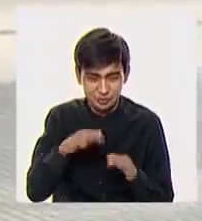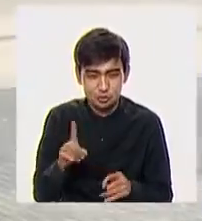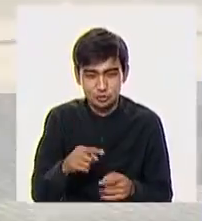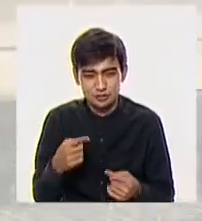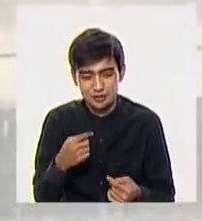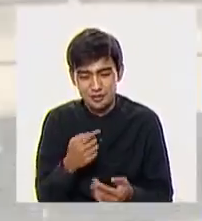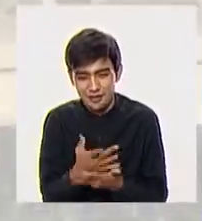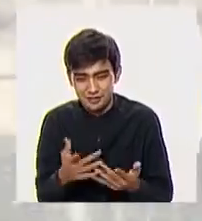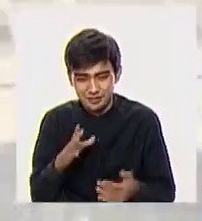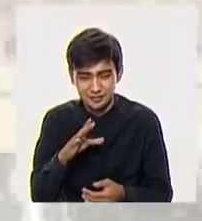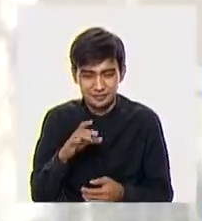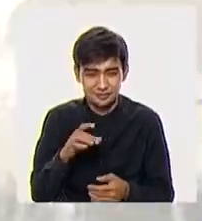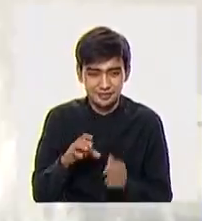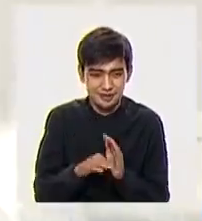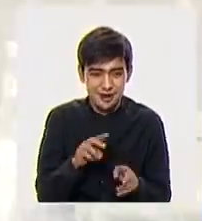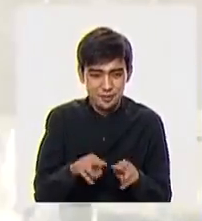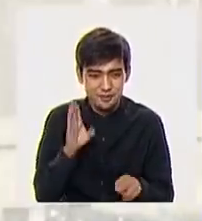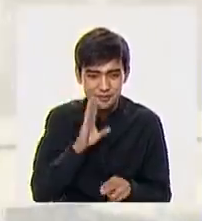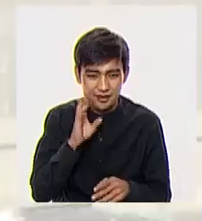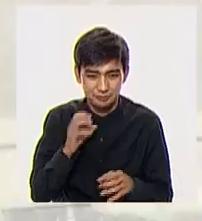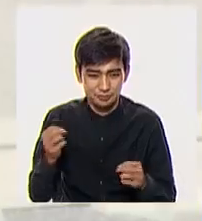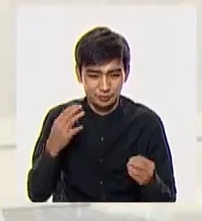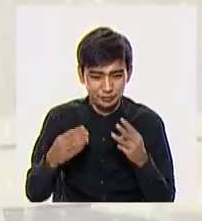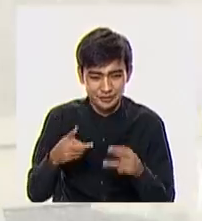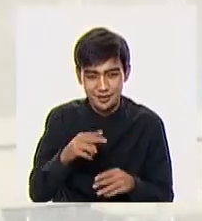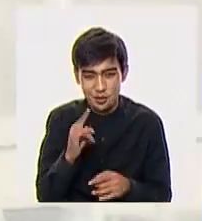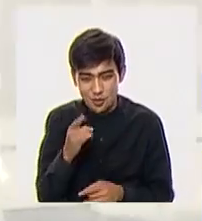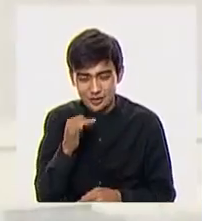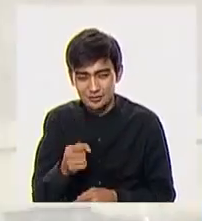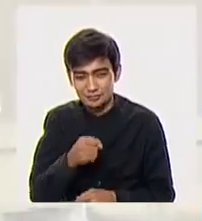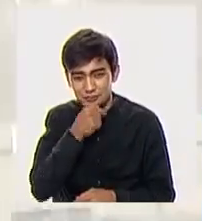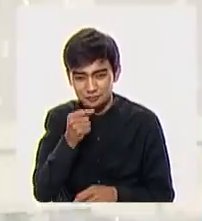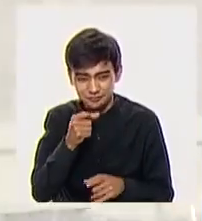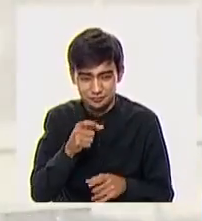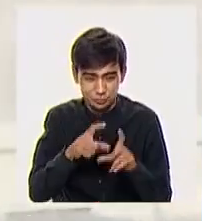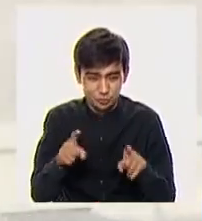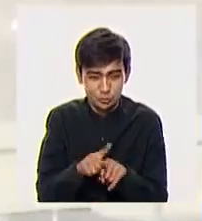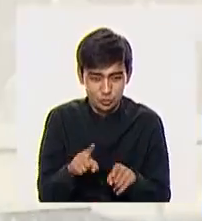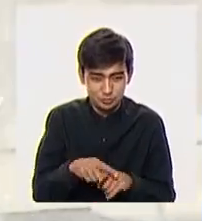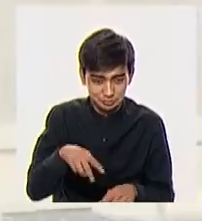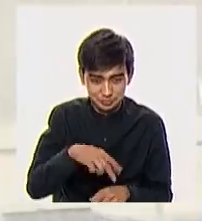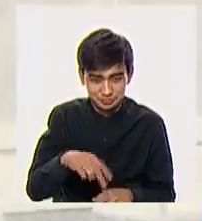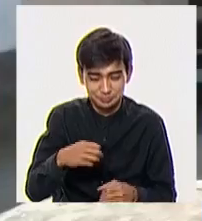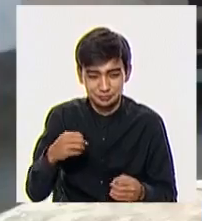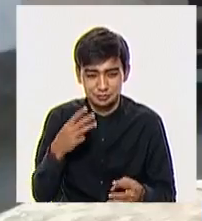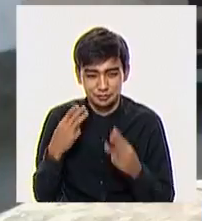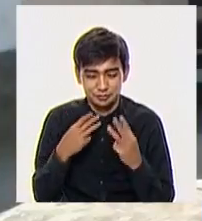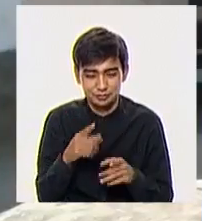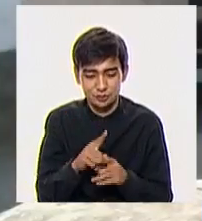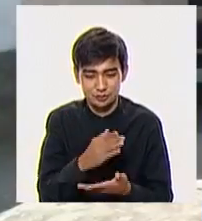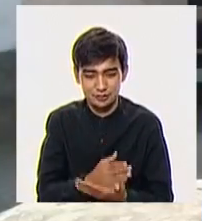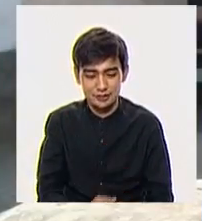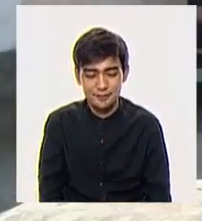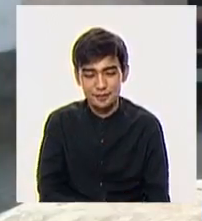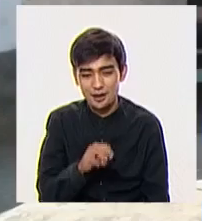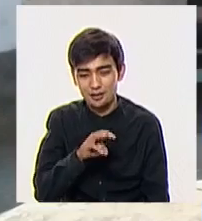бағудың түрлі амалын жасап жатыр. Мынадай су бұрқақтарға бала түгілі үлкендер келіп осылай сергіп алады.